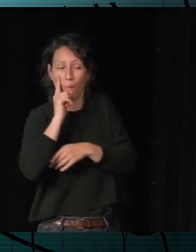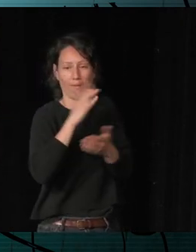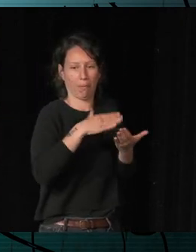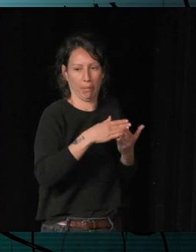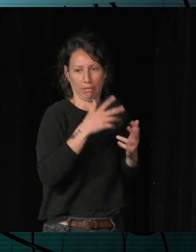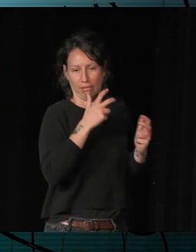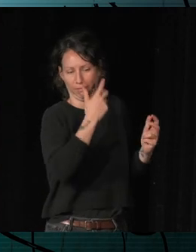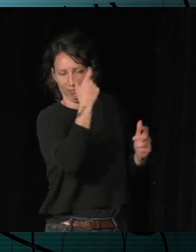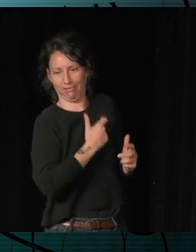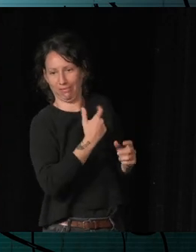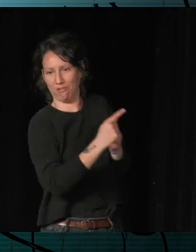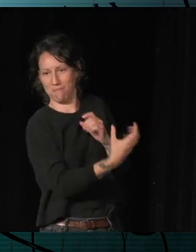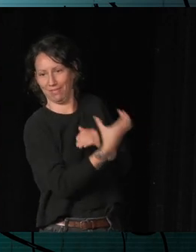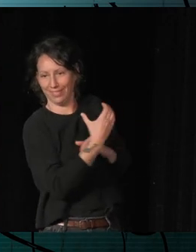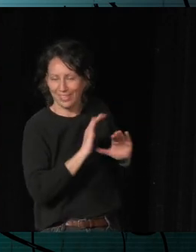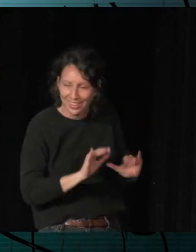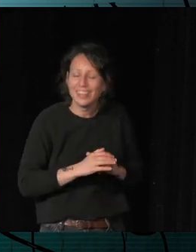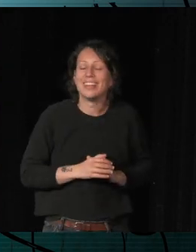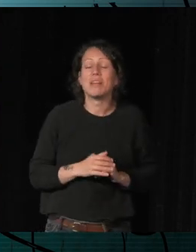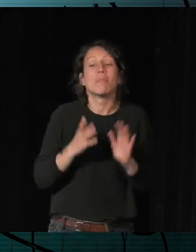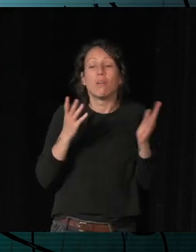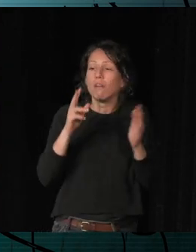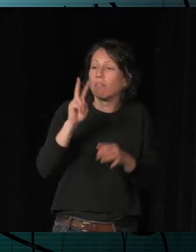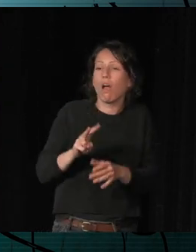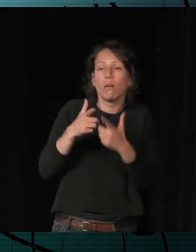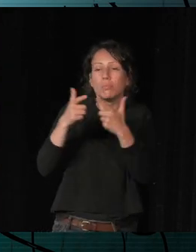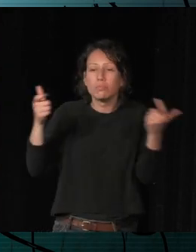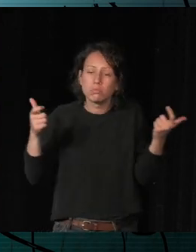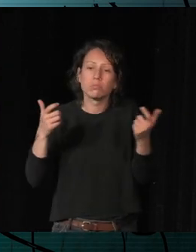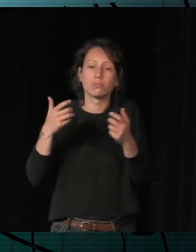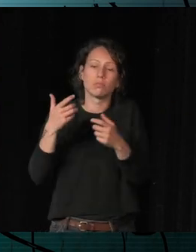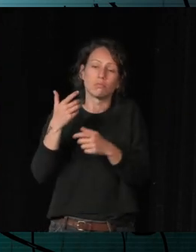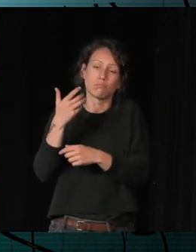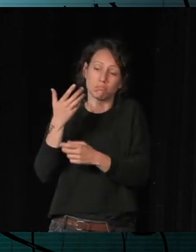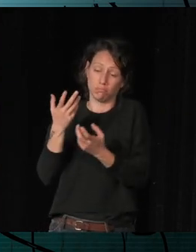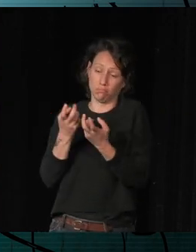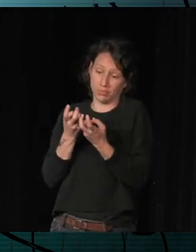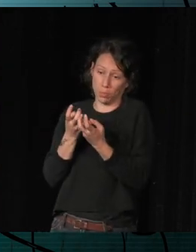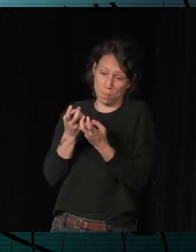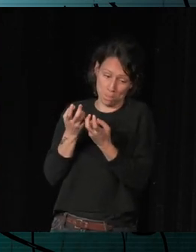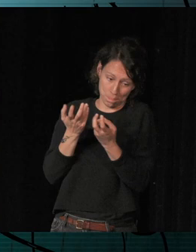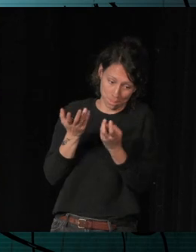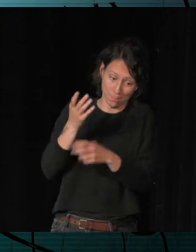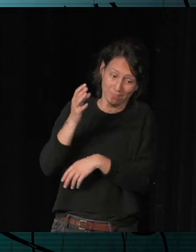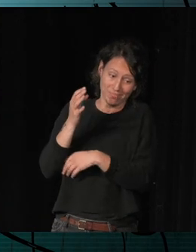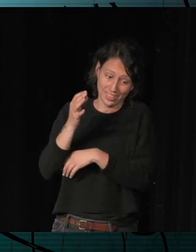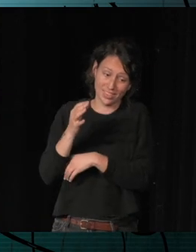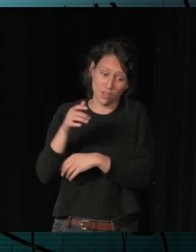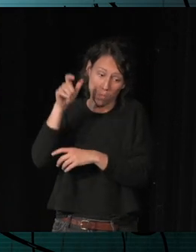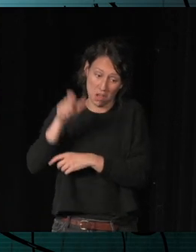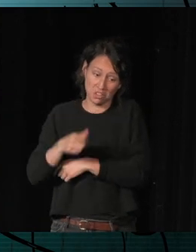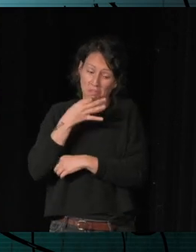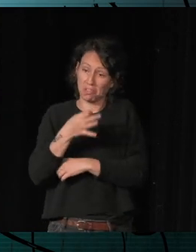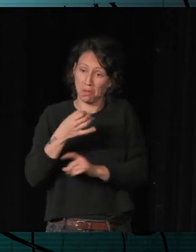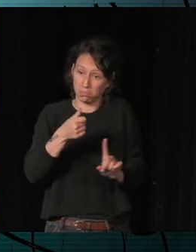choses qui ne tiennent pas il y a du grim Fango chez Lucas Arts où team Cheffer a reconnu que que quand quand quand jeanen The Dark il a eu cette cette manière